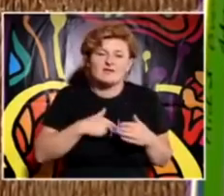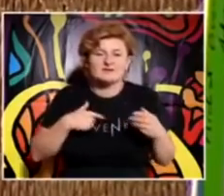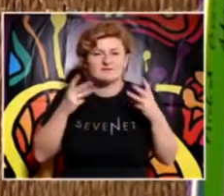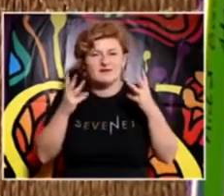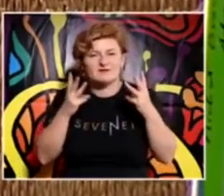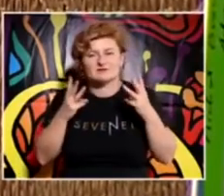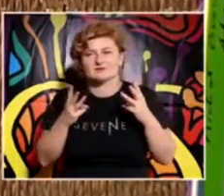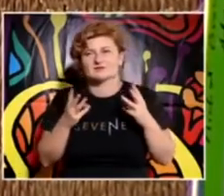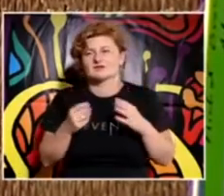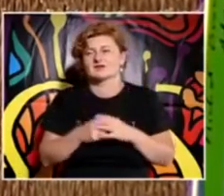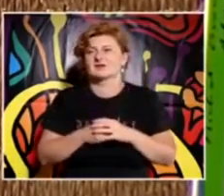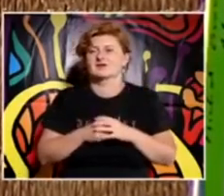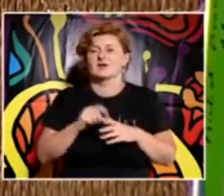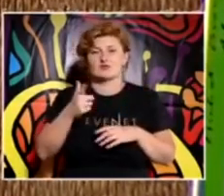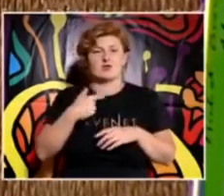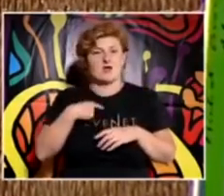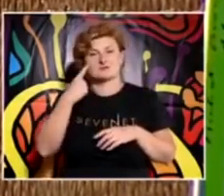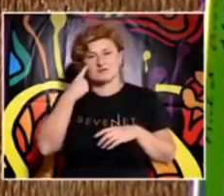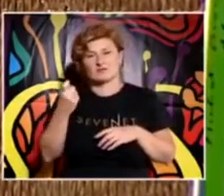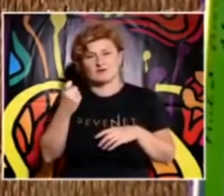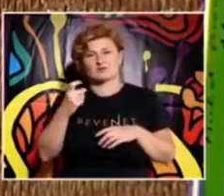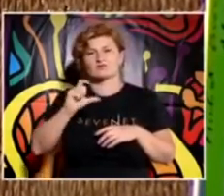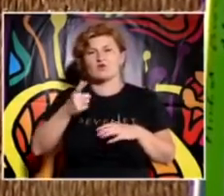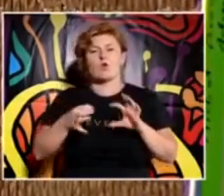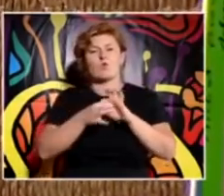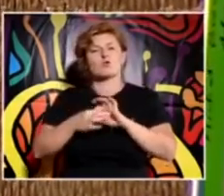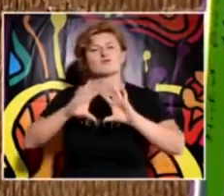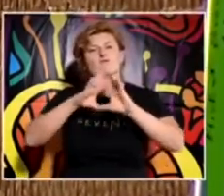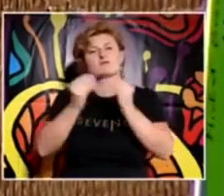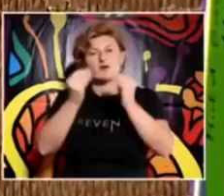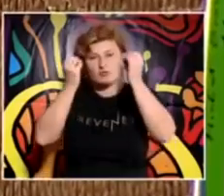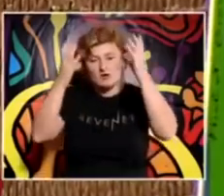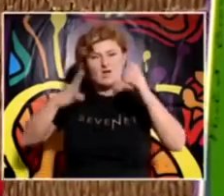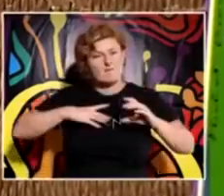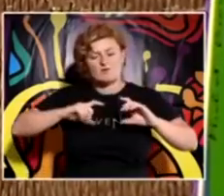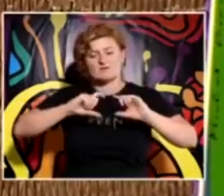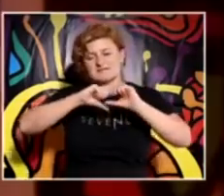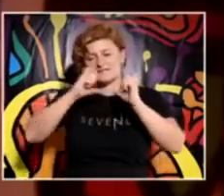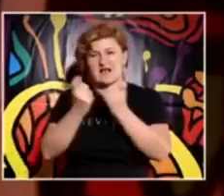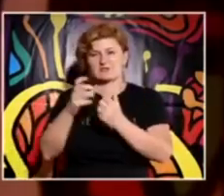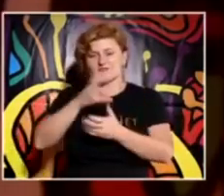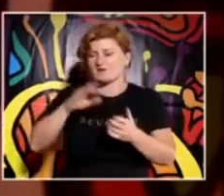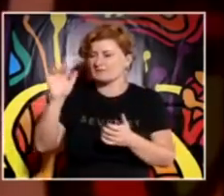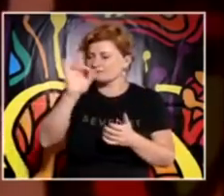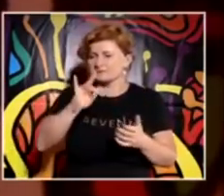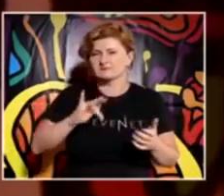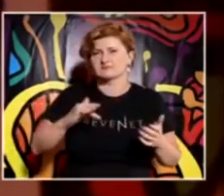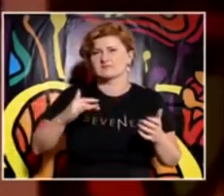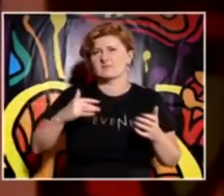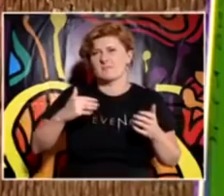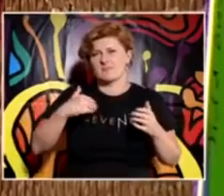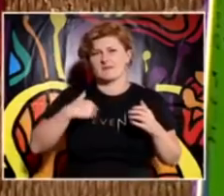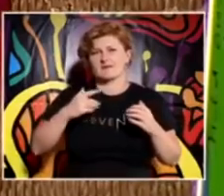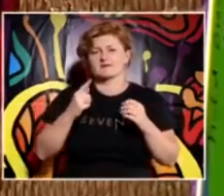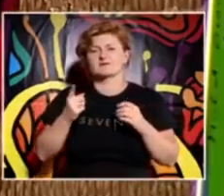ja zauważyłam, że co łączy wszystkie kultury, ja byłam na wszystkich kontynentach, czyli jakoś tam liznęłam wszystkie kultury, takim słowem jest